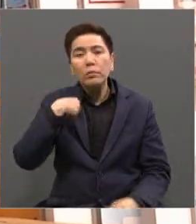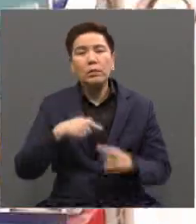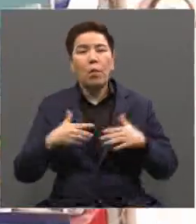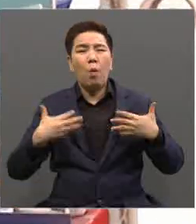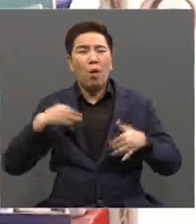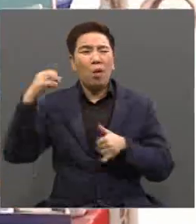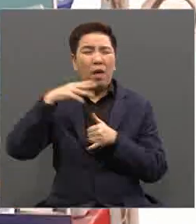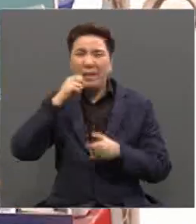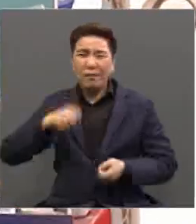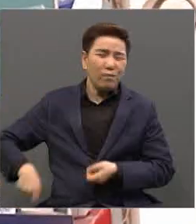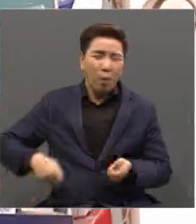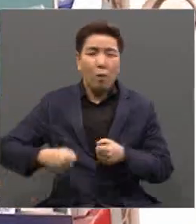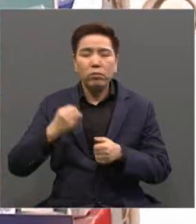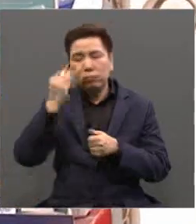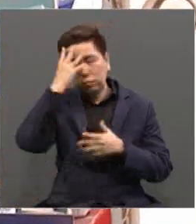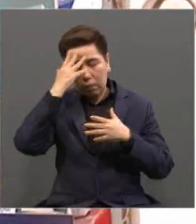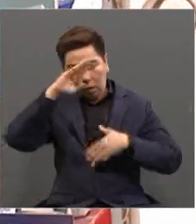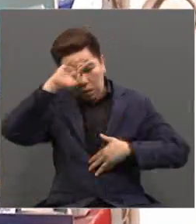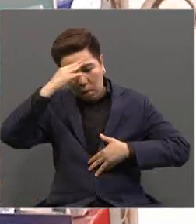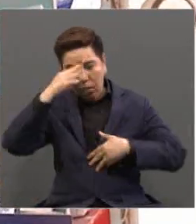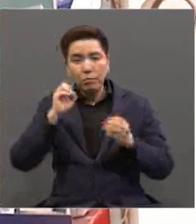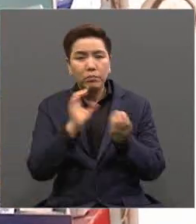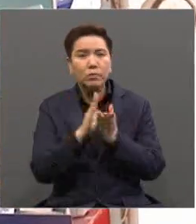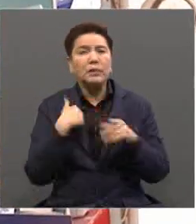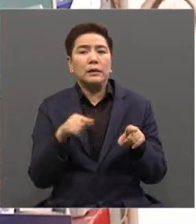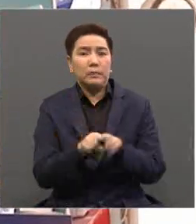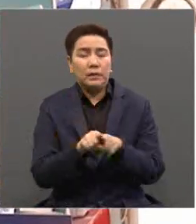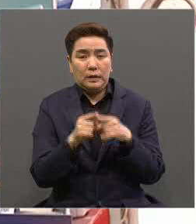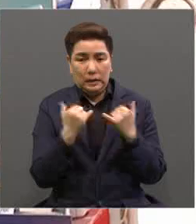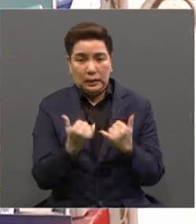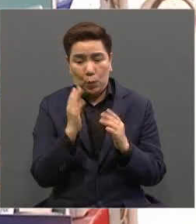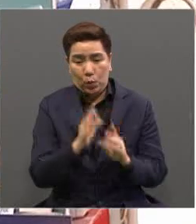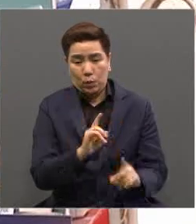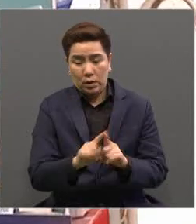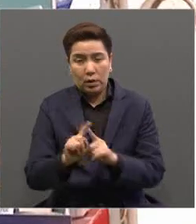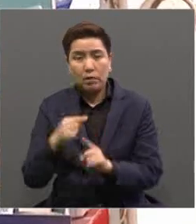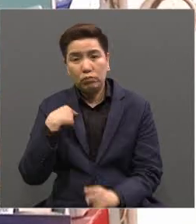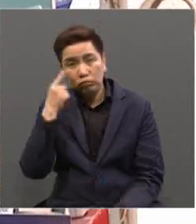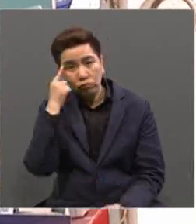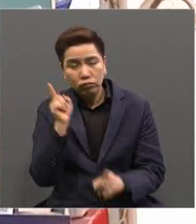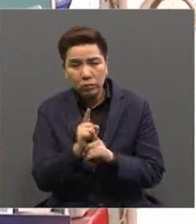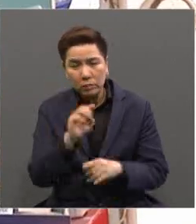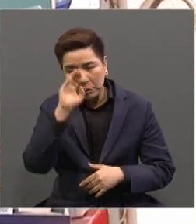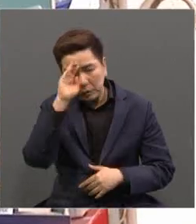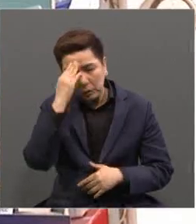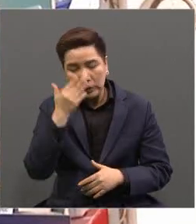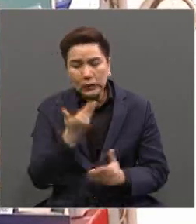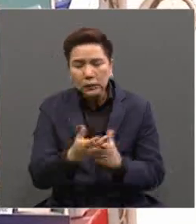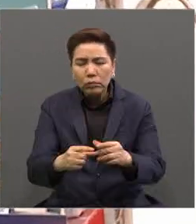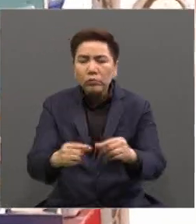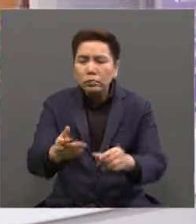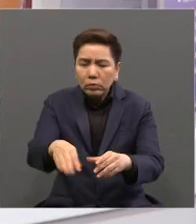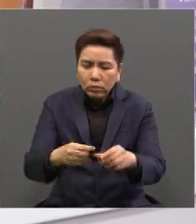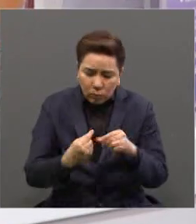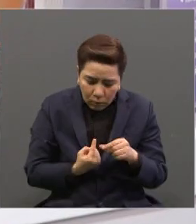อากาศร้อนๆแต่ว่าสาดน้ำกันอย่างนี้นะมันก็ทำให้เป็นไข้ได้เช่นเดียวกันเพราะฉะนั้นเนี่ยหลายๆคนก็เลยกลับมามีอาการแบบนี้มาซื้อชุด